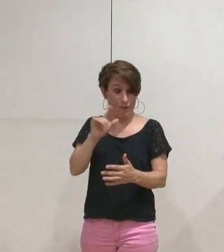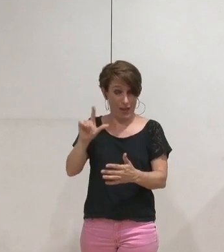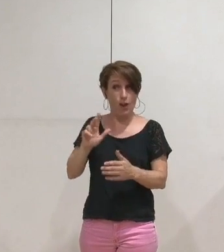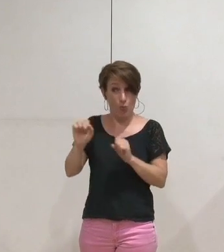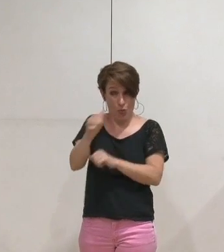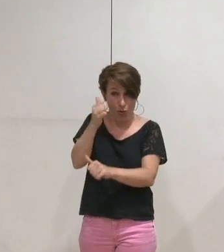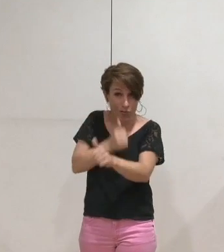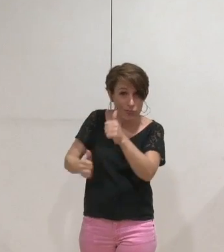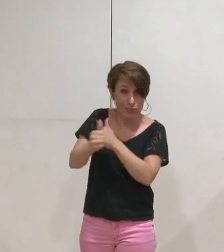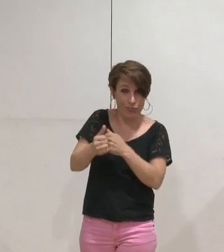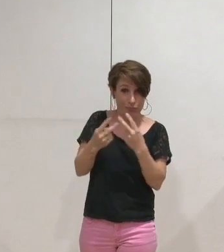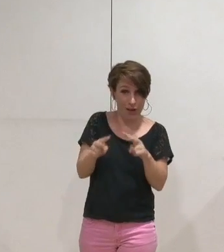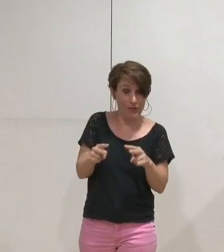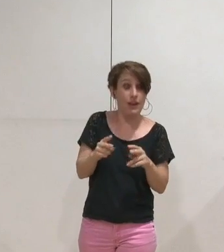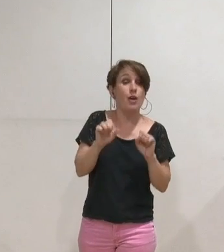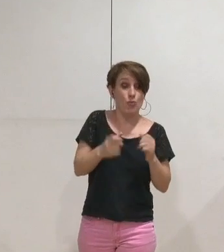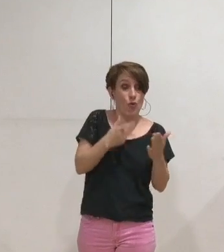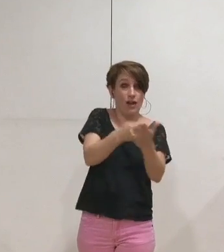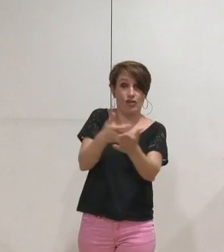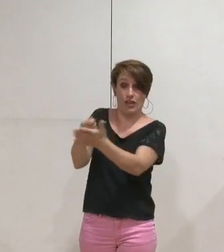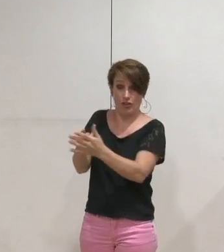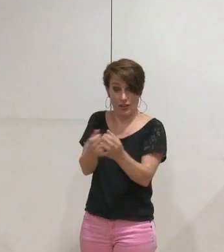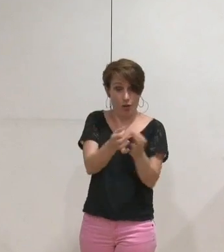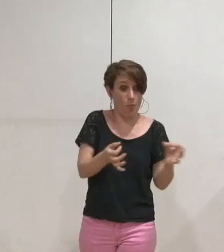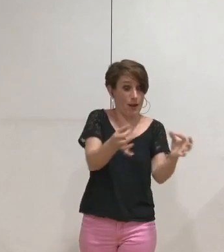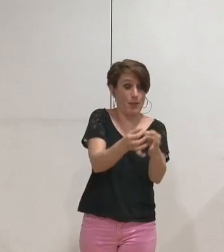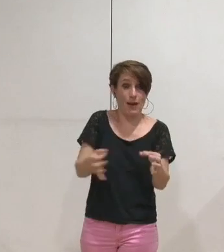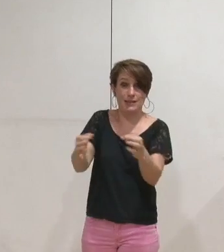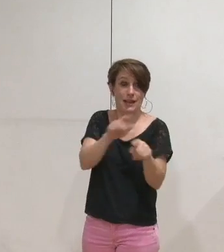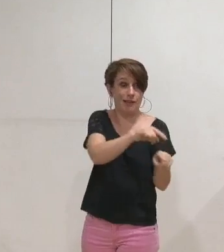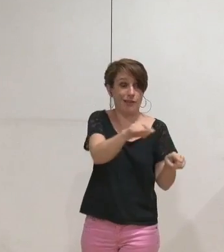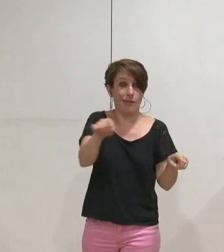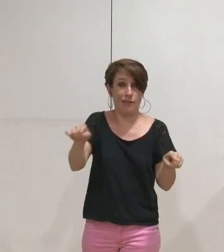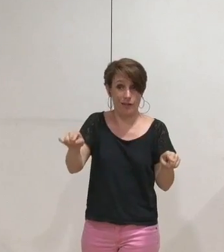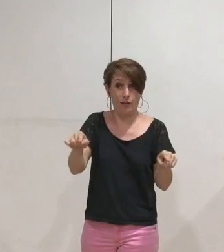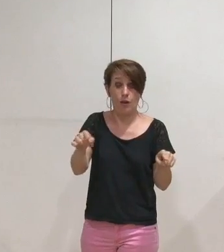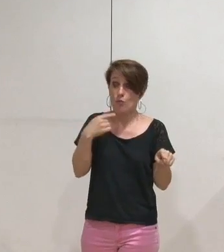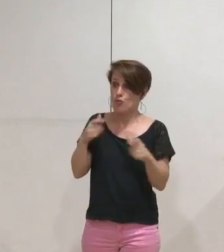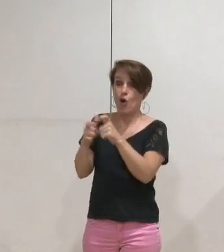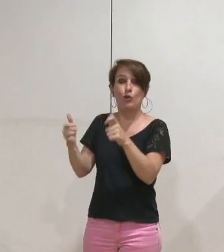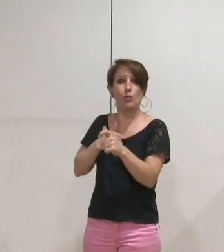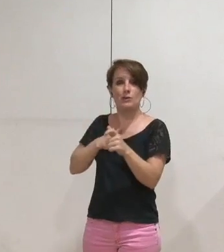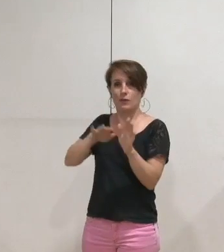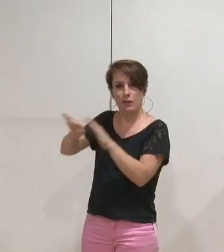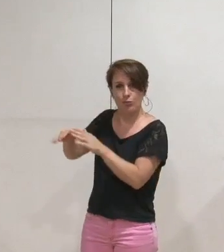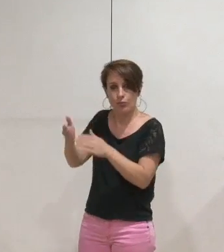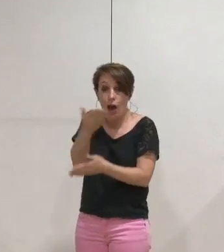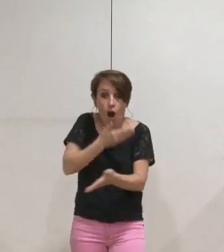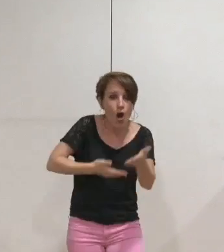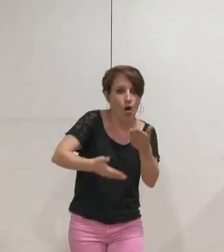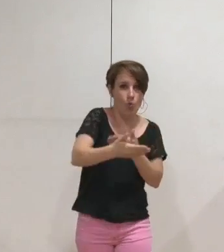faire me confirmez-vous les parcelles donc en cause depuis 2009 pour se substituer au promoteur de manière j'imagine